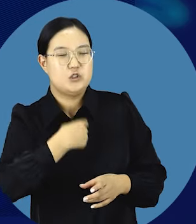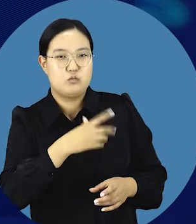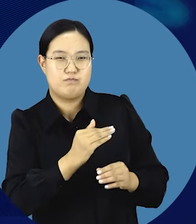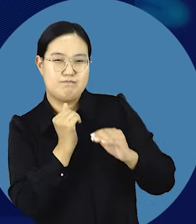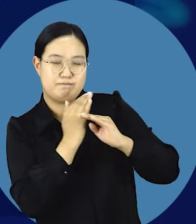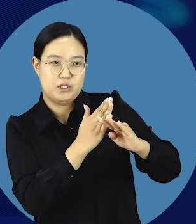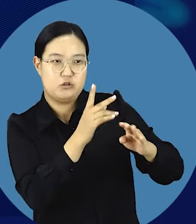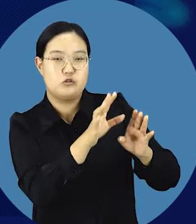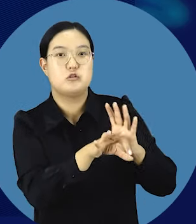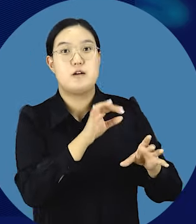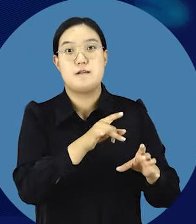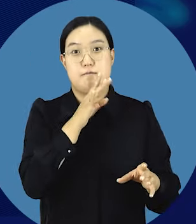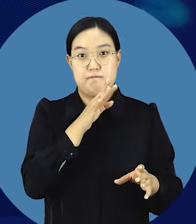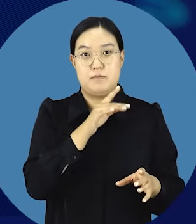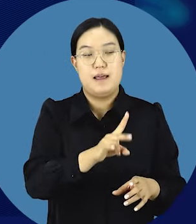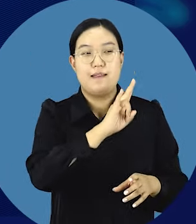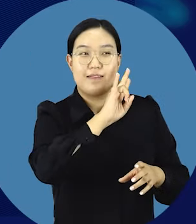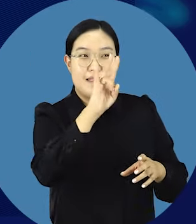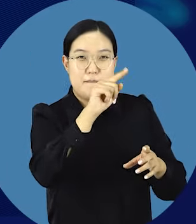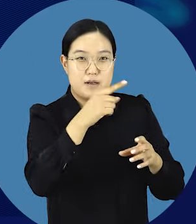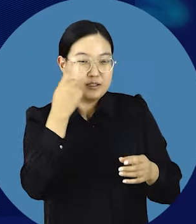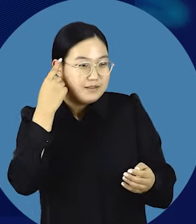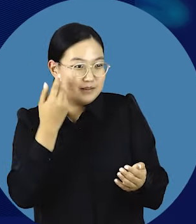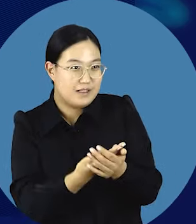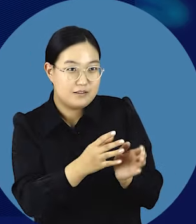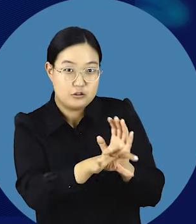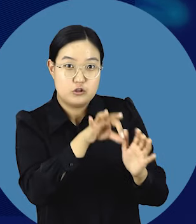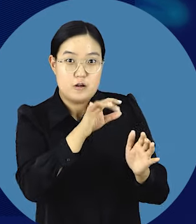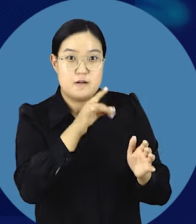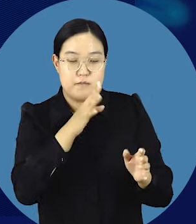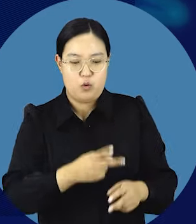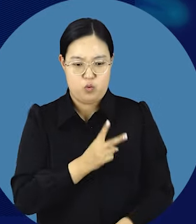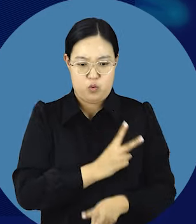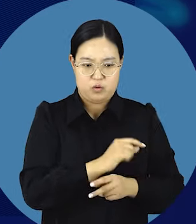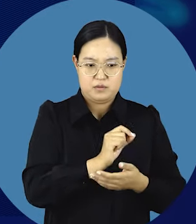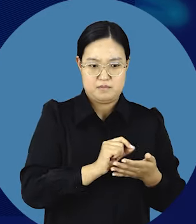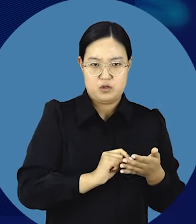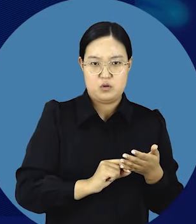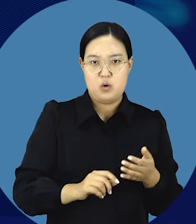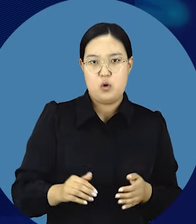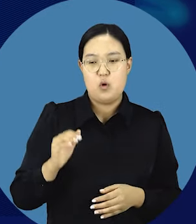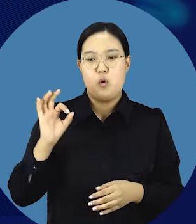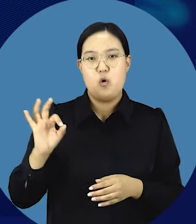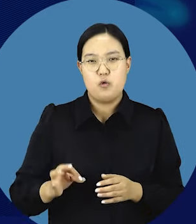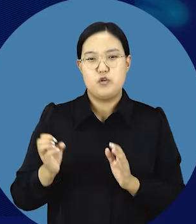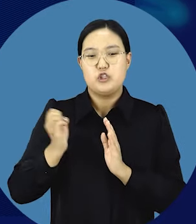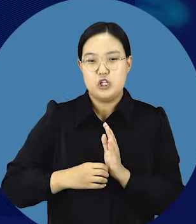өгнө гэсэн үг. Нам эвсэлд саналаа өгсөн нийт сонгогчоос хуульд заасан босог хувийн санал